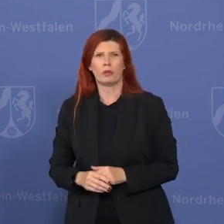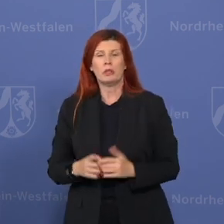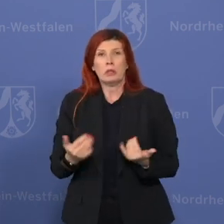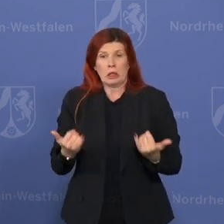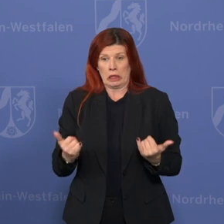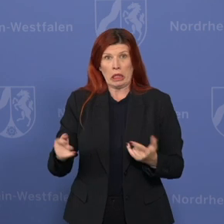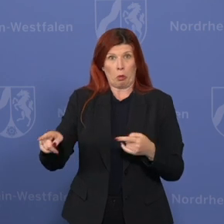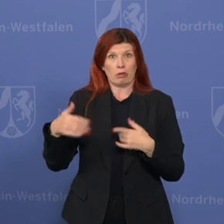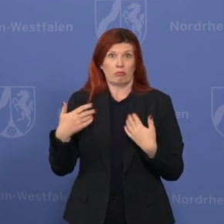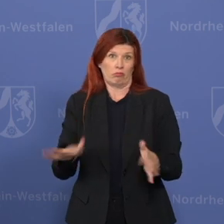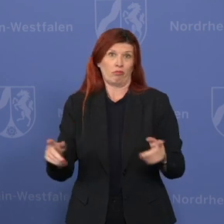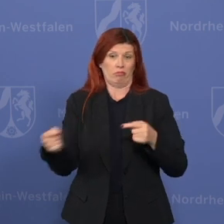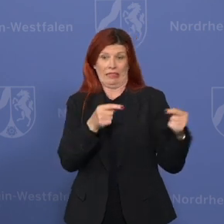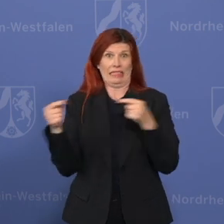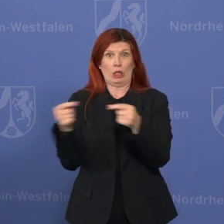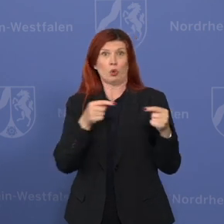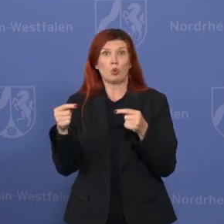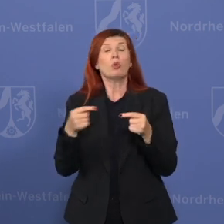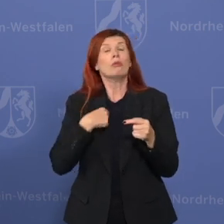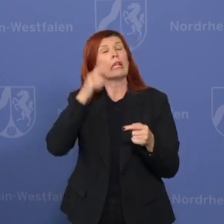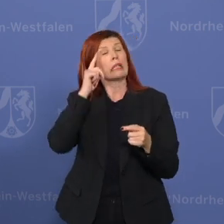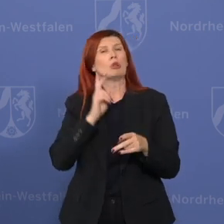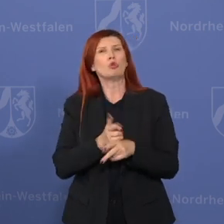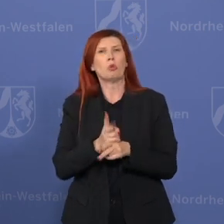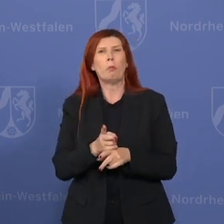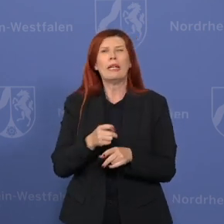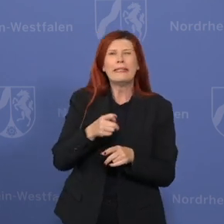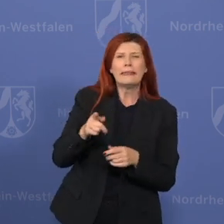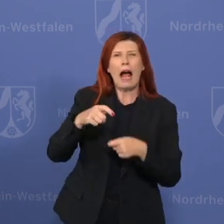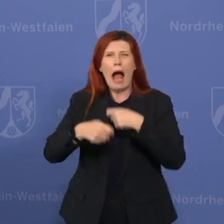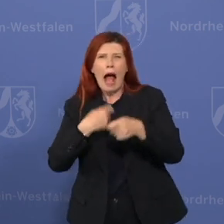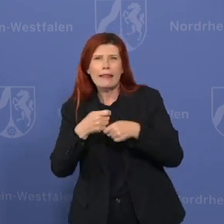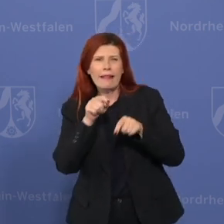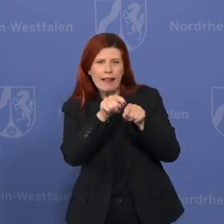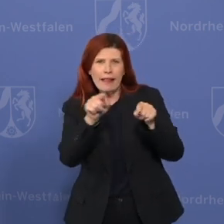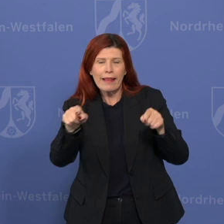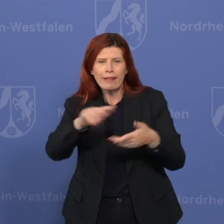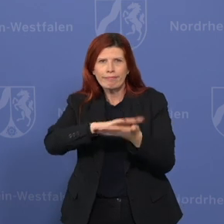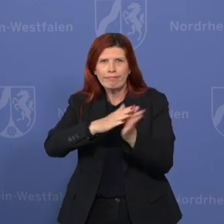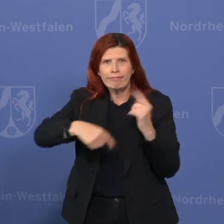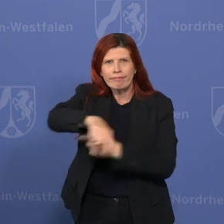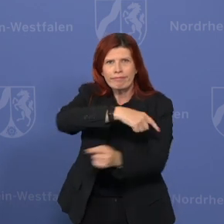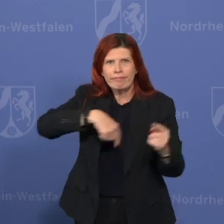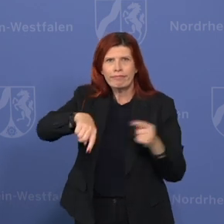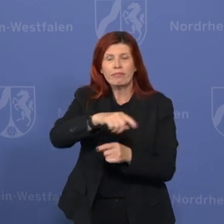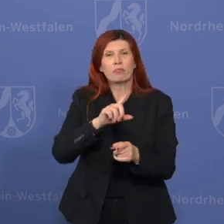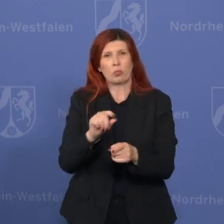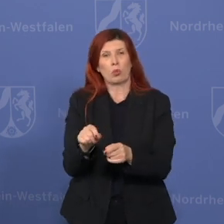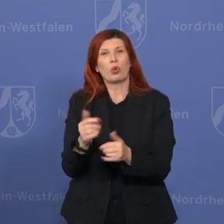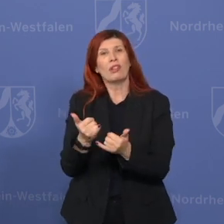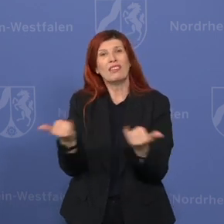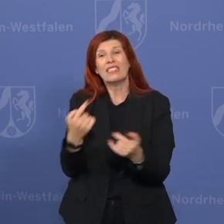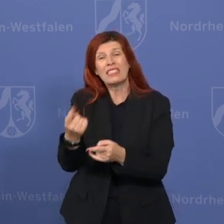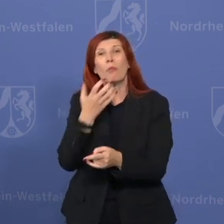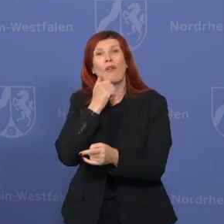zu Unrecht, seitens des Handels ist, kann man eine Regelung finden, um durch die Pandemie ausgefallene